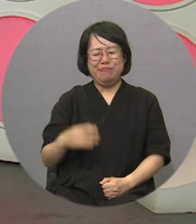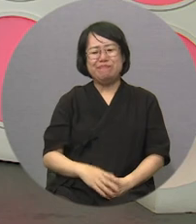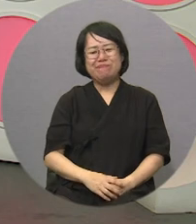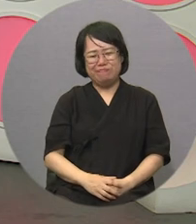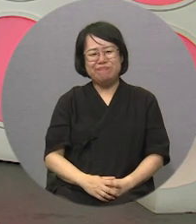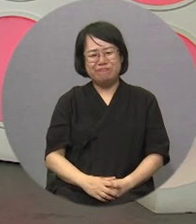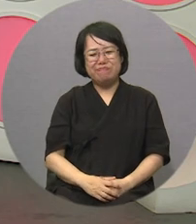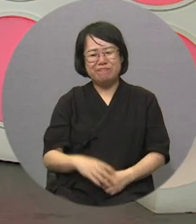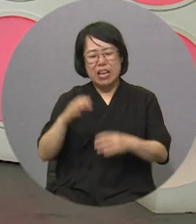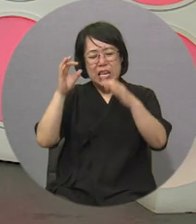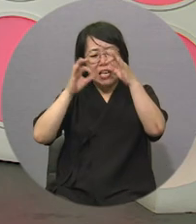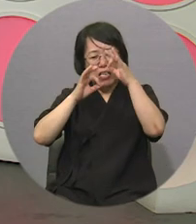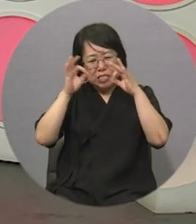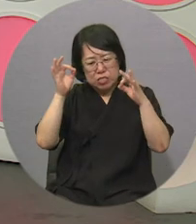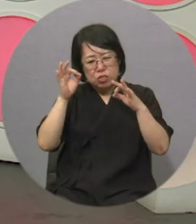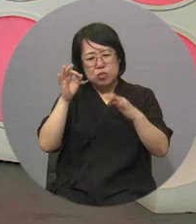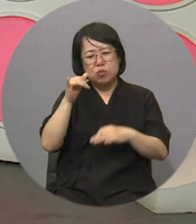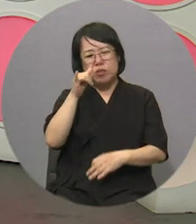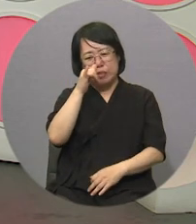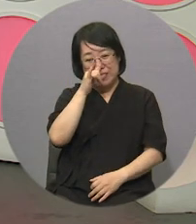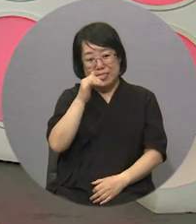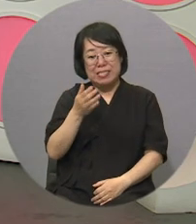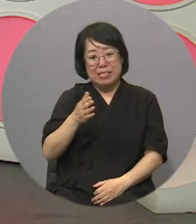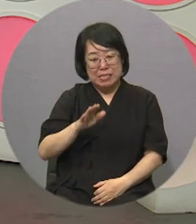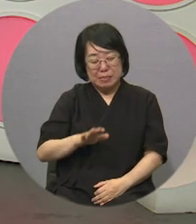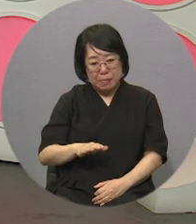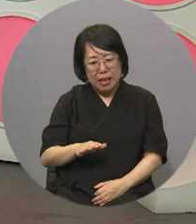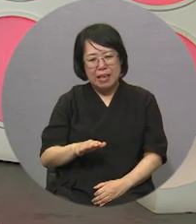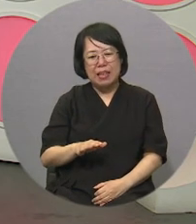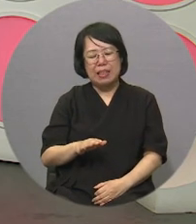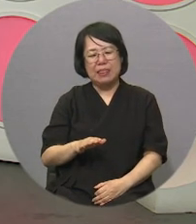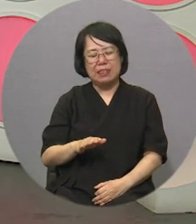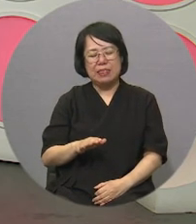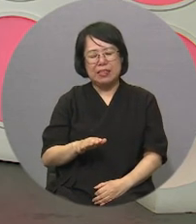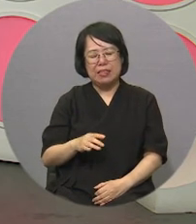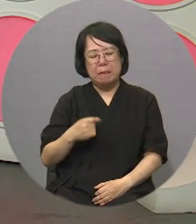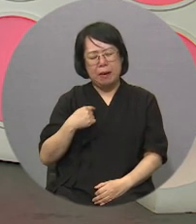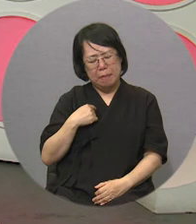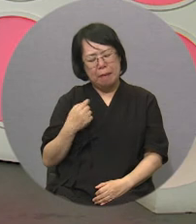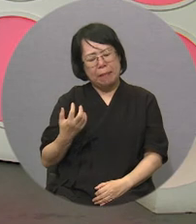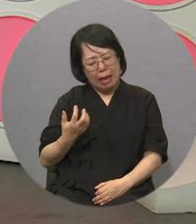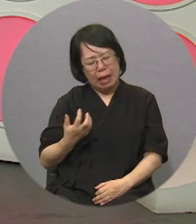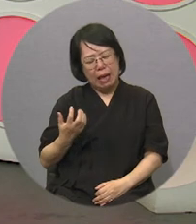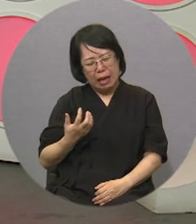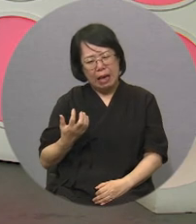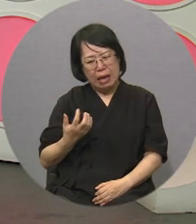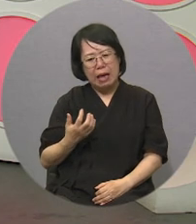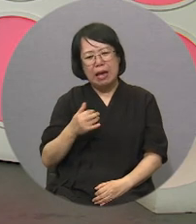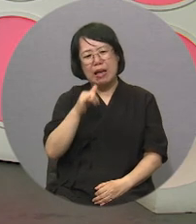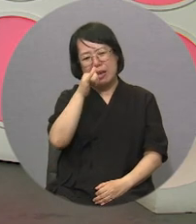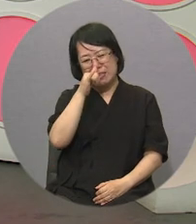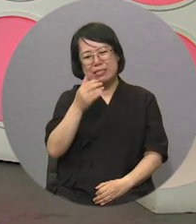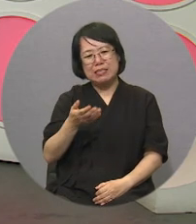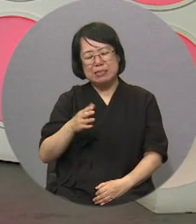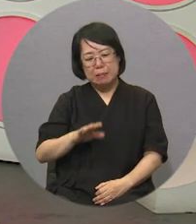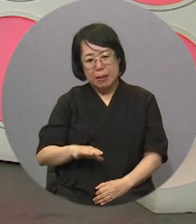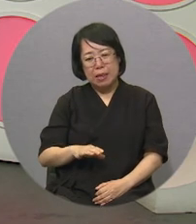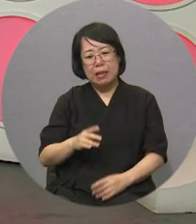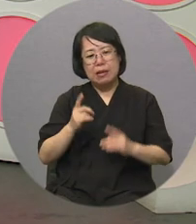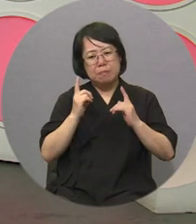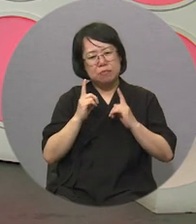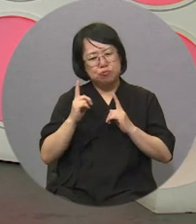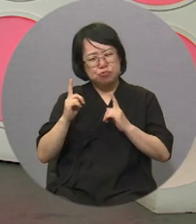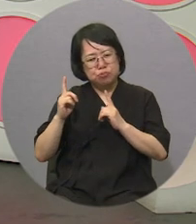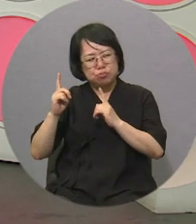실수를 하니까 그때 아버님이 어머니의 마음을 좀 아프게했던 거를 노년에 많이 또 더